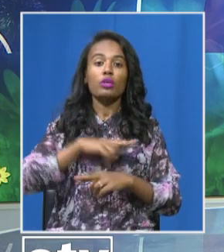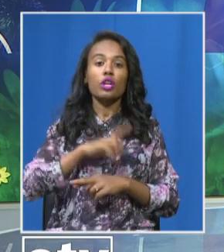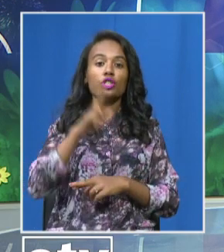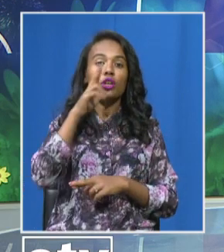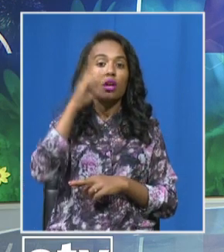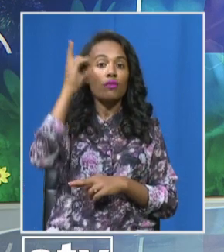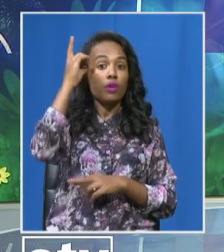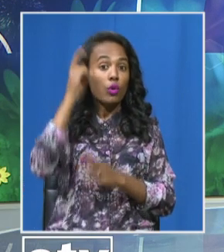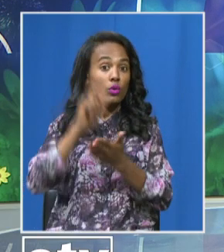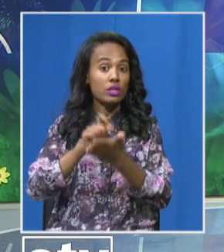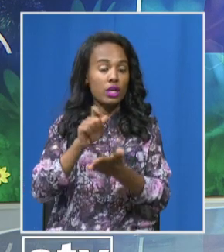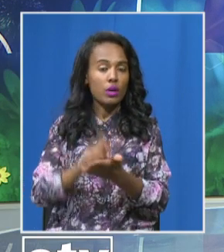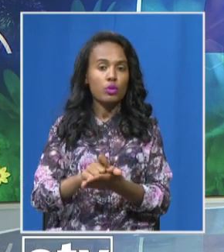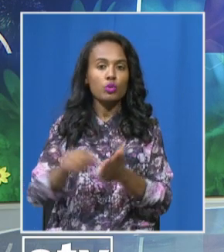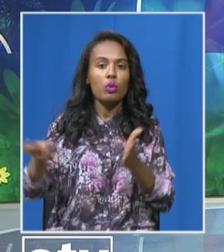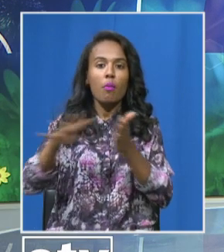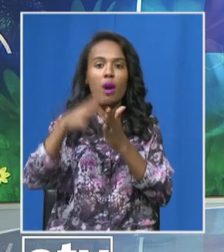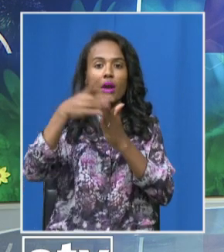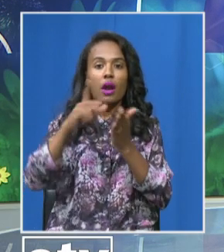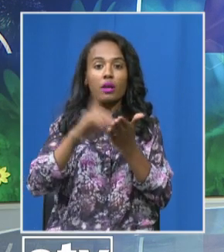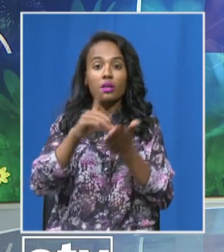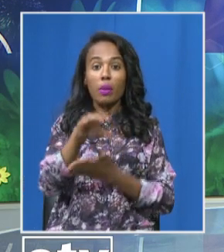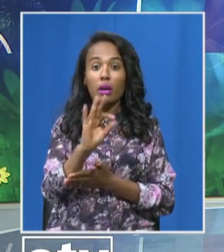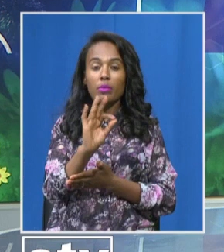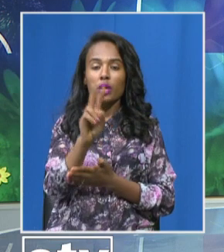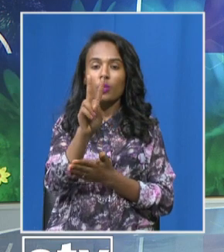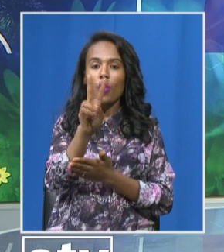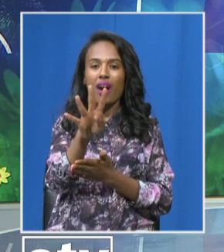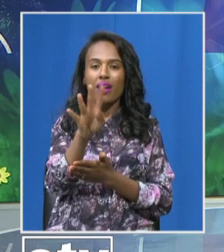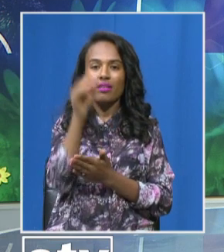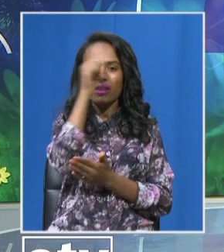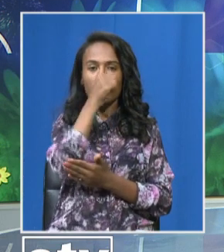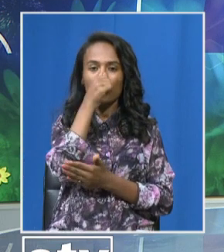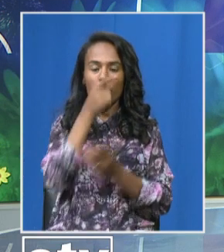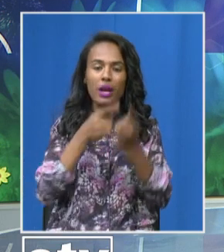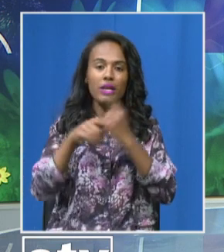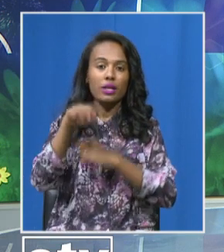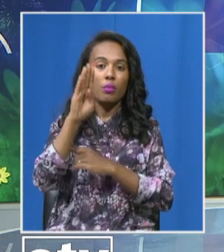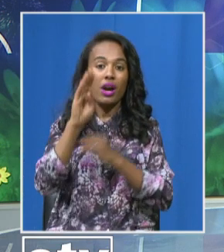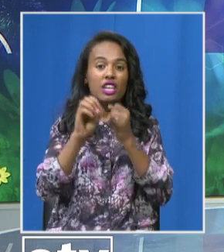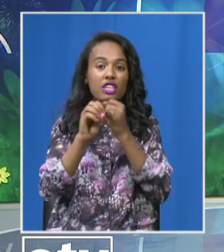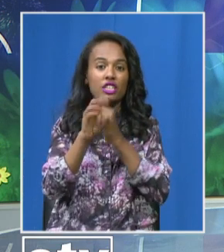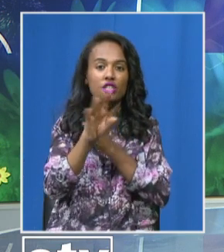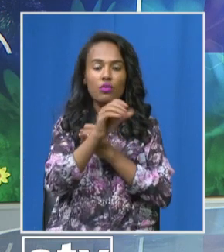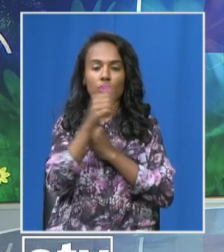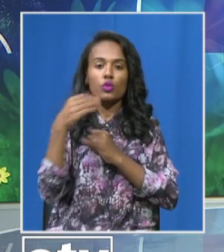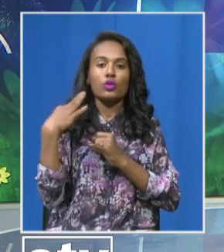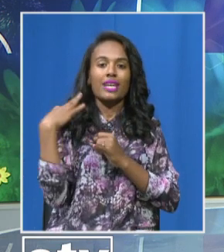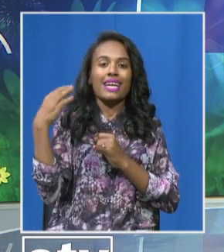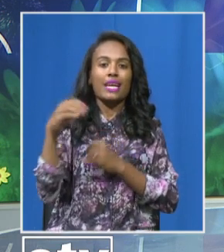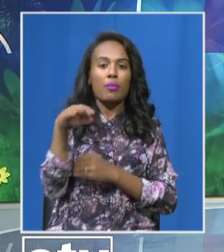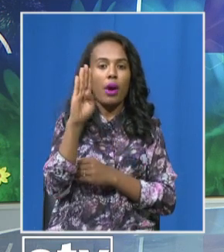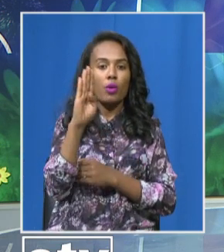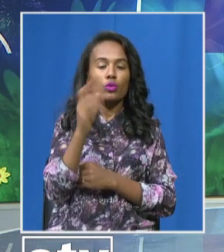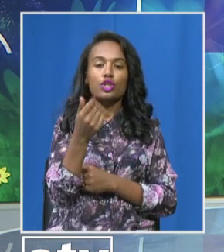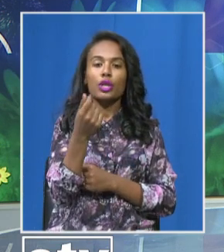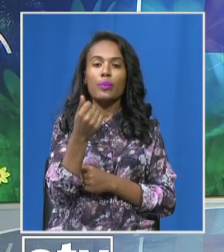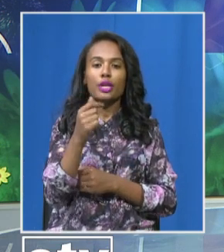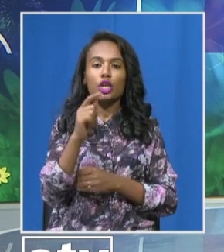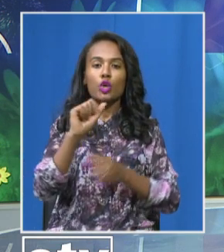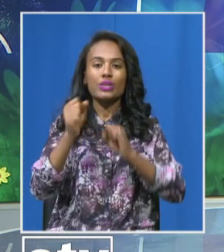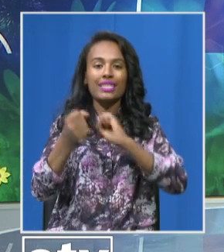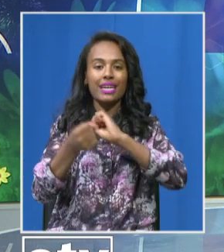ራሄል ፍሬው እንደዘገበችው በባህር ዳር ከተማ የሚገኙ 24 የኢትዮጵያ ንግድ ባንክ ቅርንጫፎችና ሌሎችም የግል ባንኮች የብር